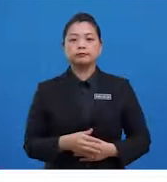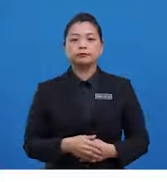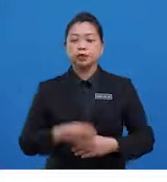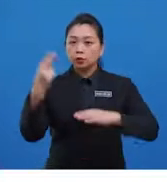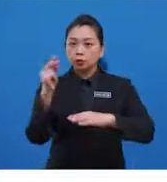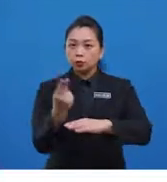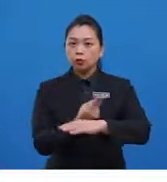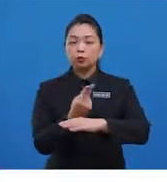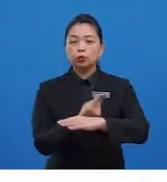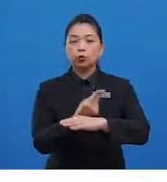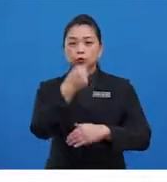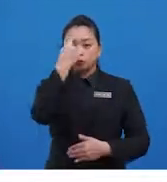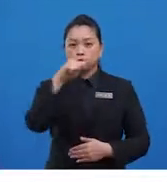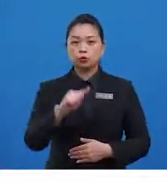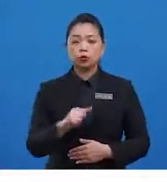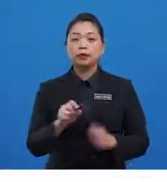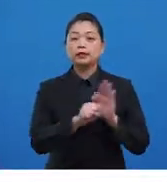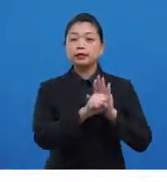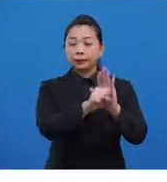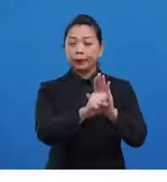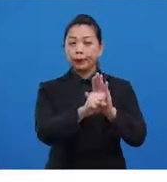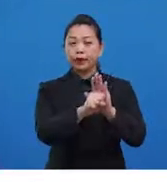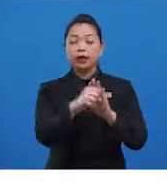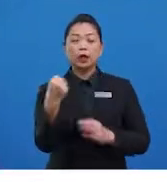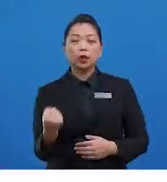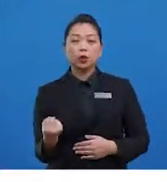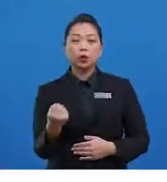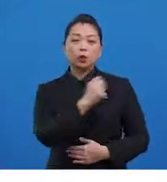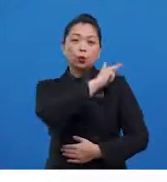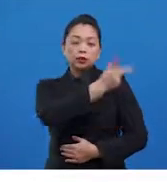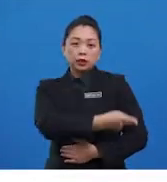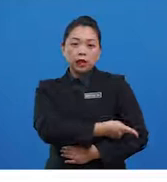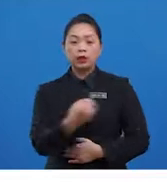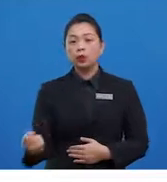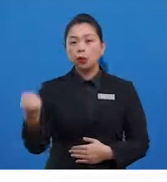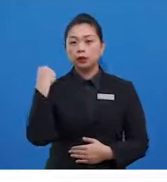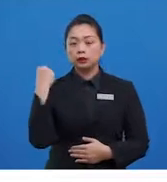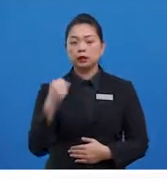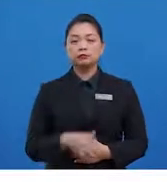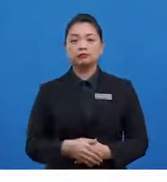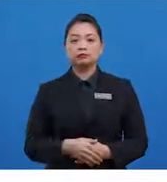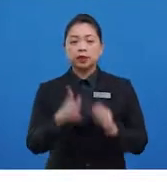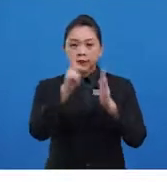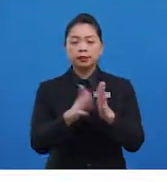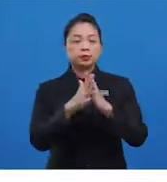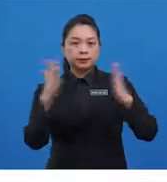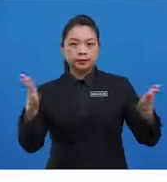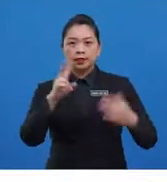ialah sebagai simbol kekuasaan, kekuatan dan kebesaran.